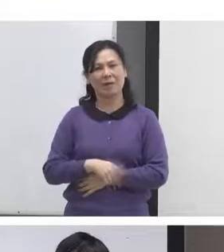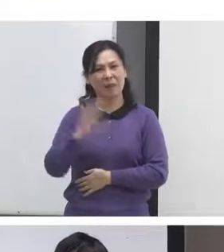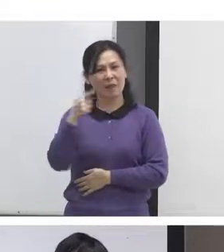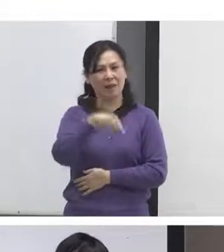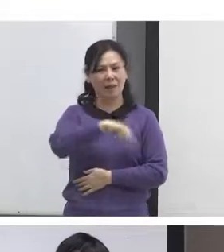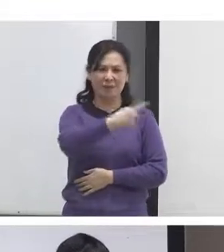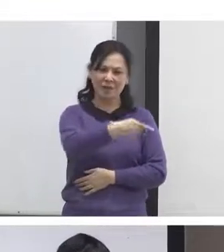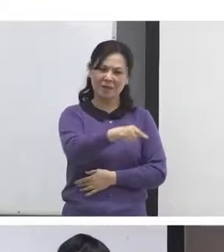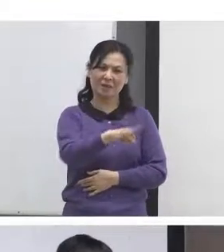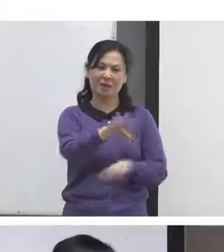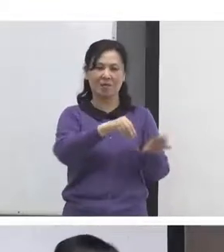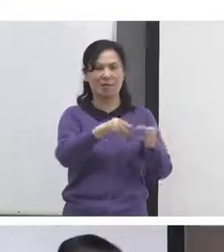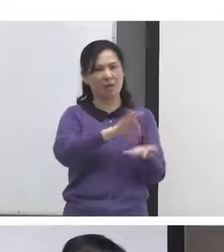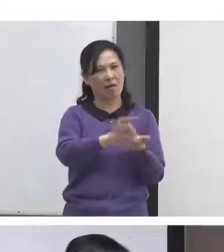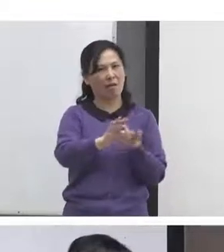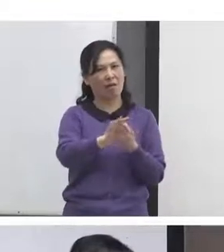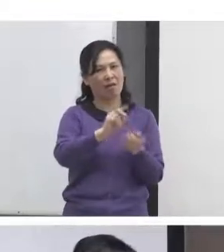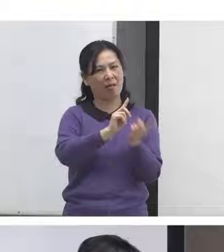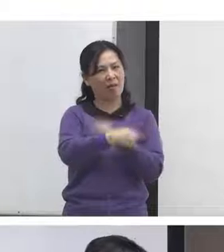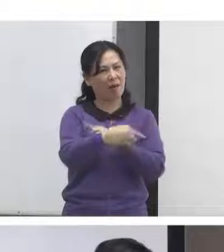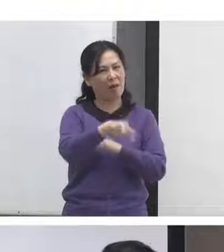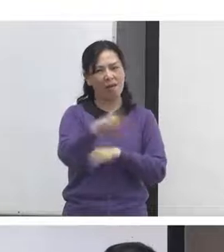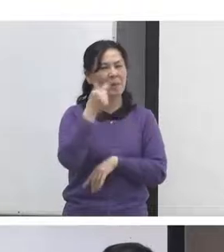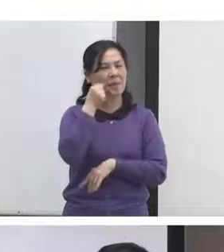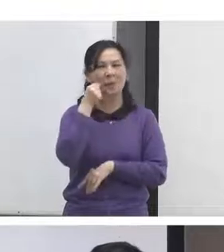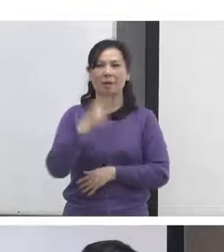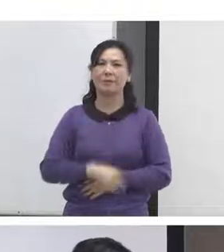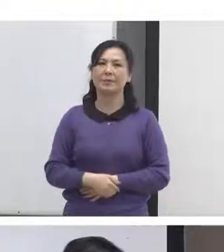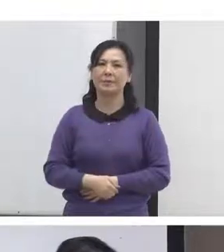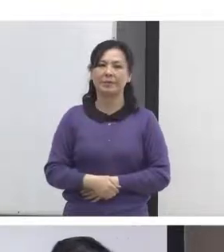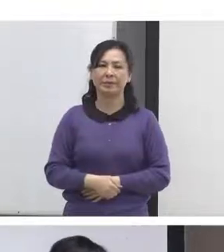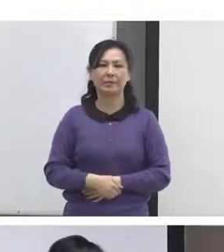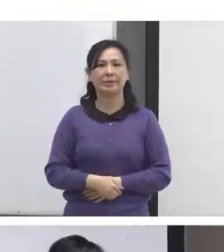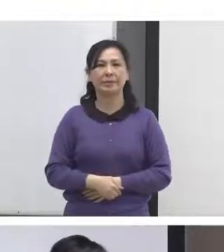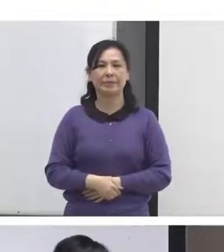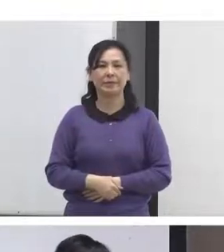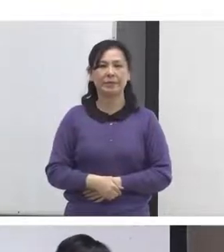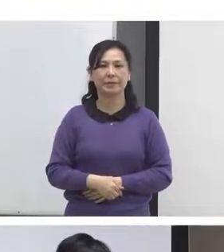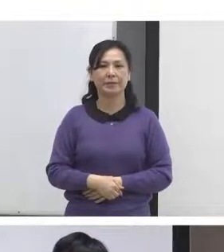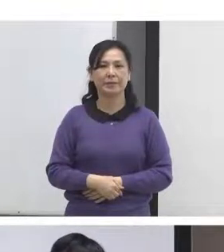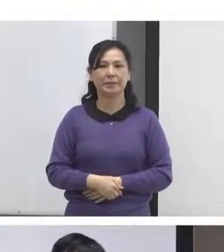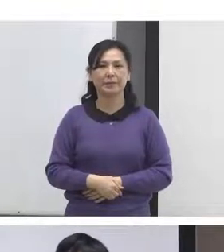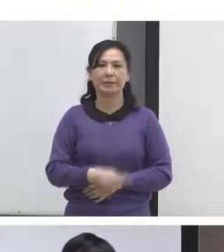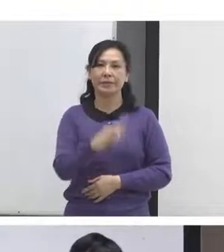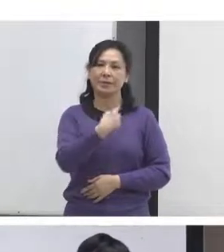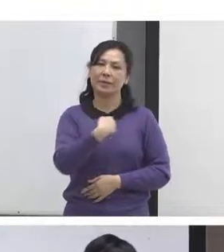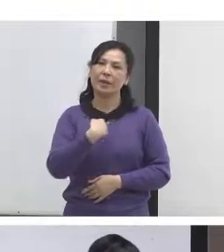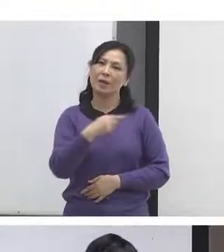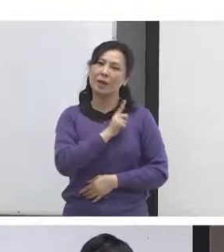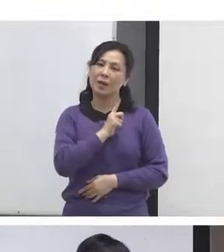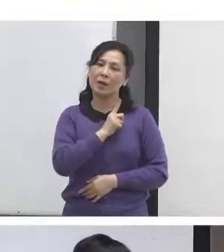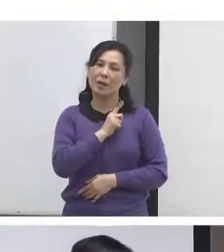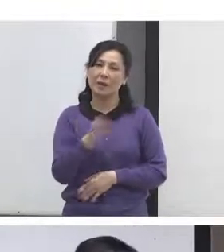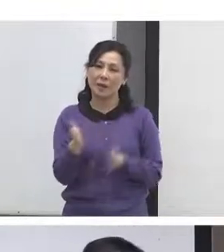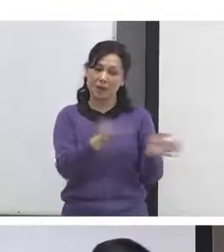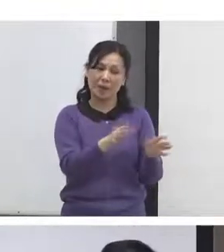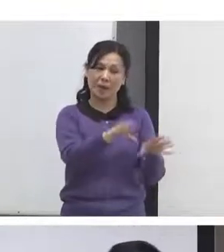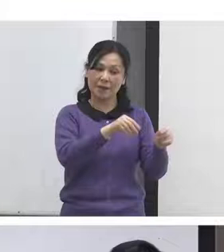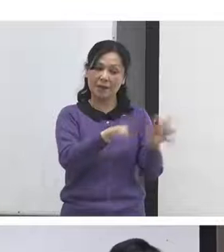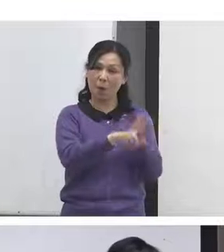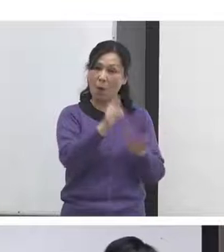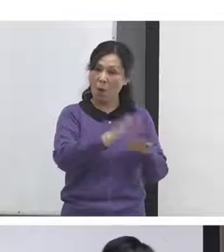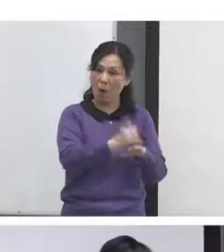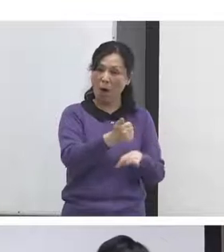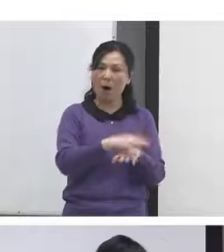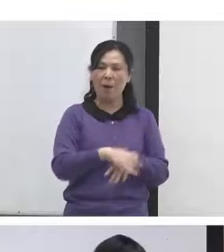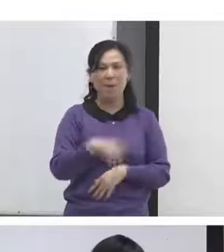面的资料使用，那么这有办法什么改进？那么这部分因为我自己本身也是比较偏资料专业的，所以我可能这边有比较